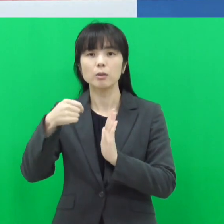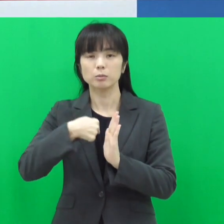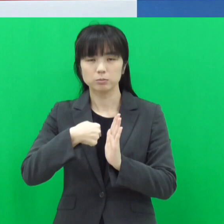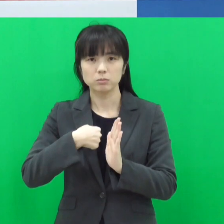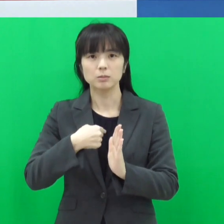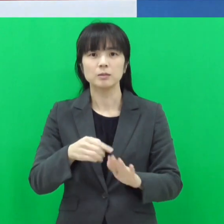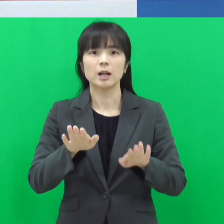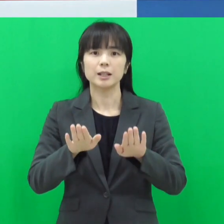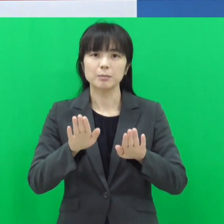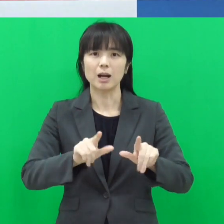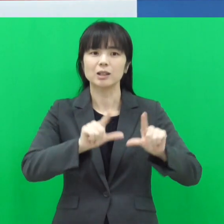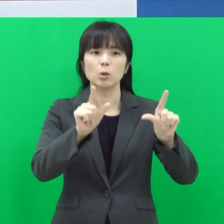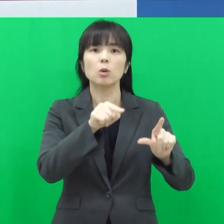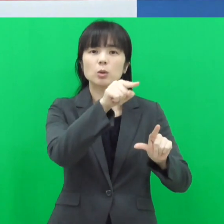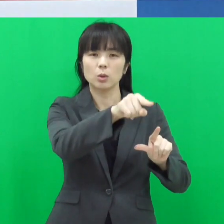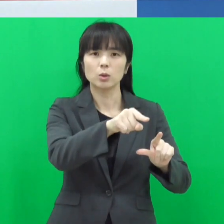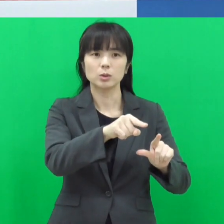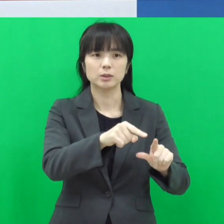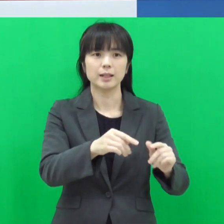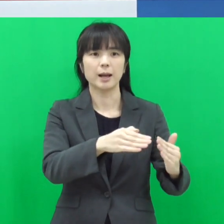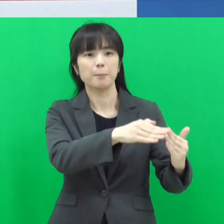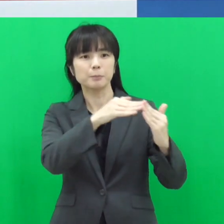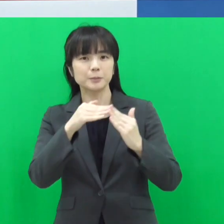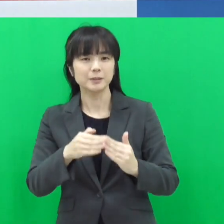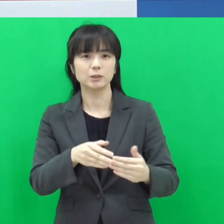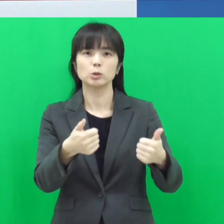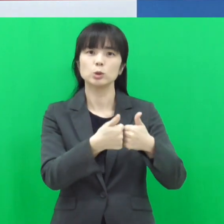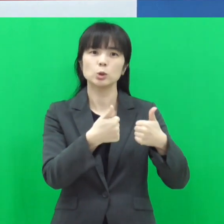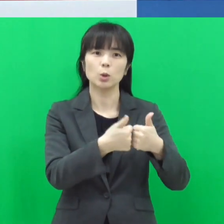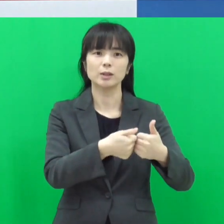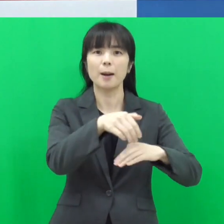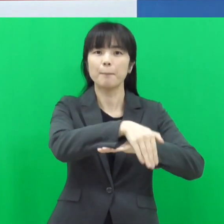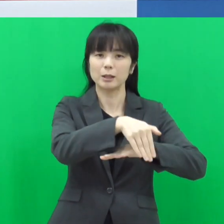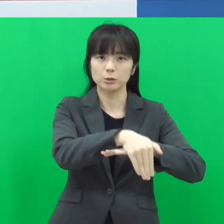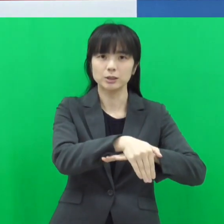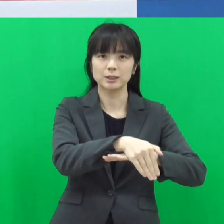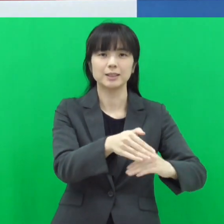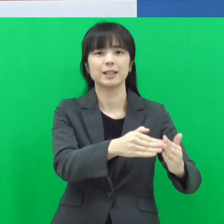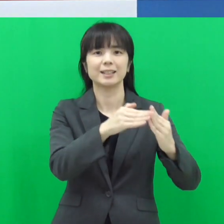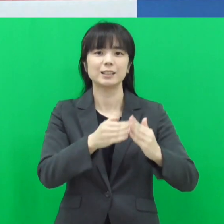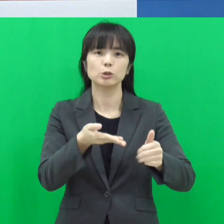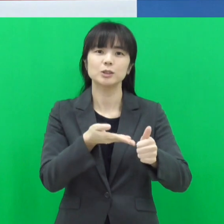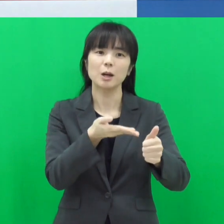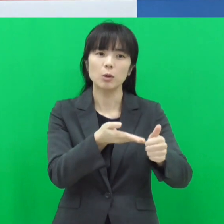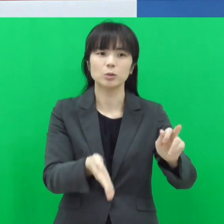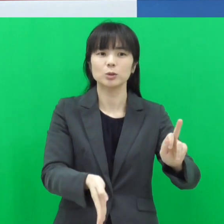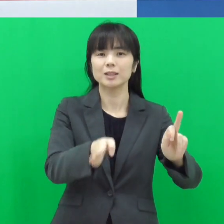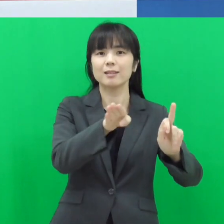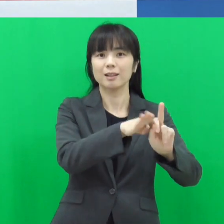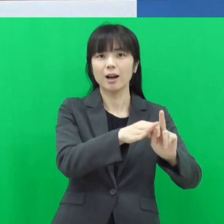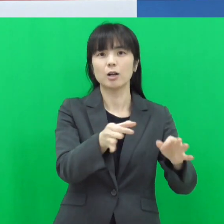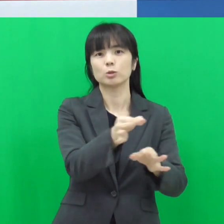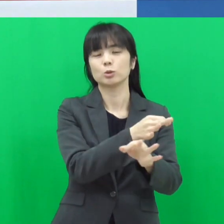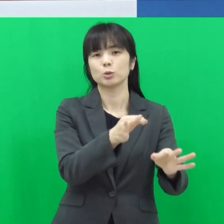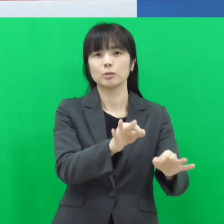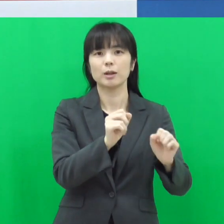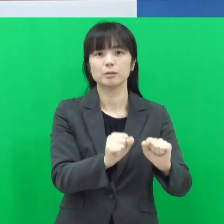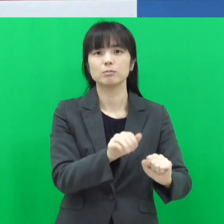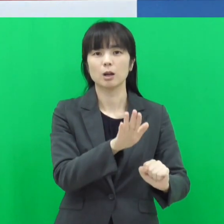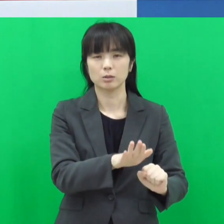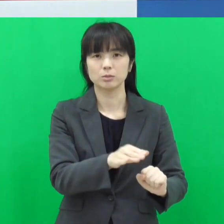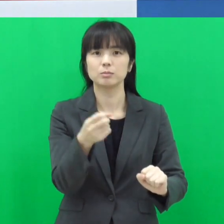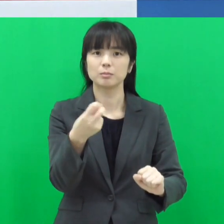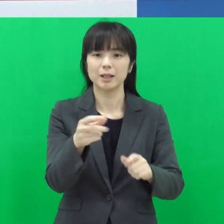で移住相談窓口宮城移住サポートセンターを設置運営しているほか、首都圏での移住イベント開催